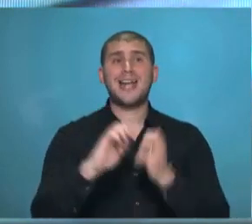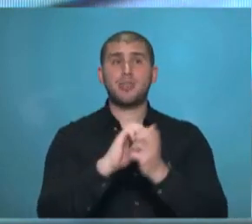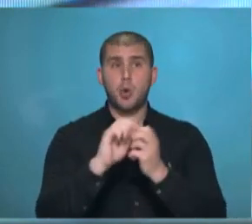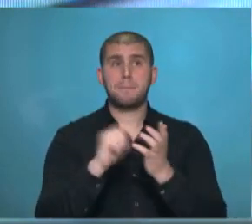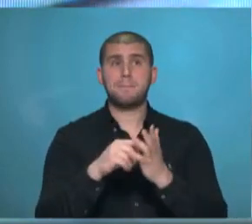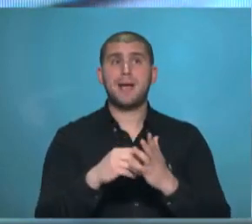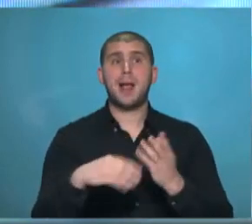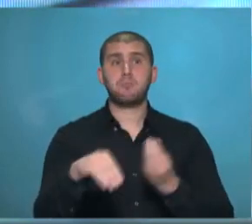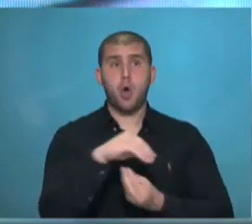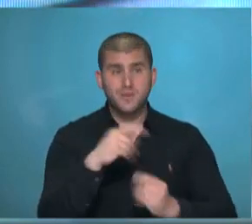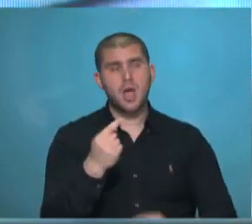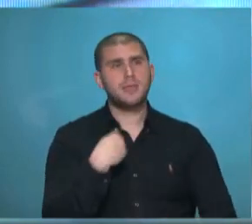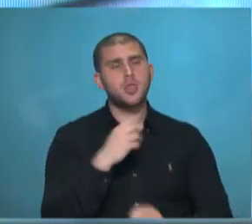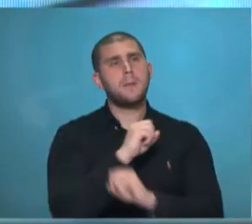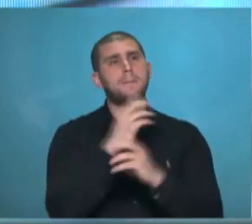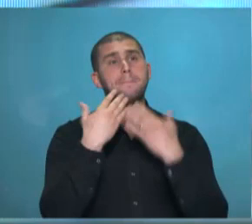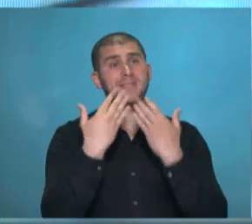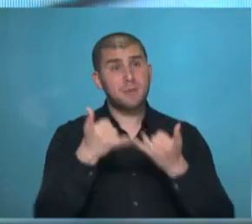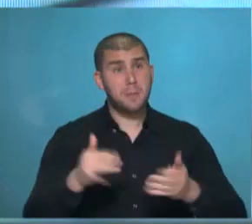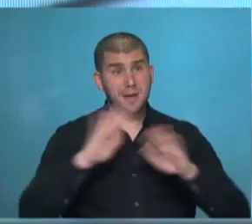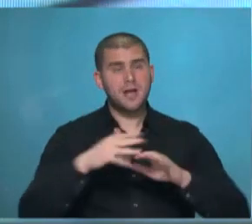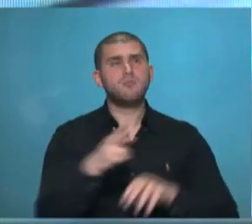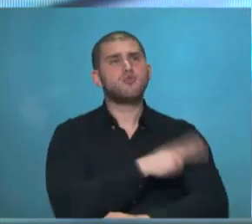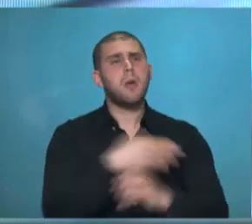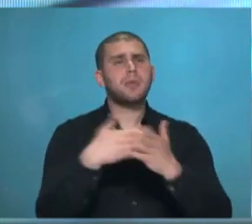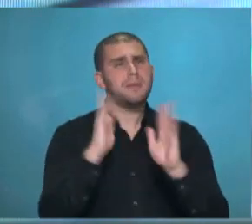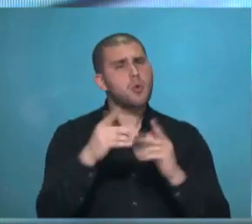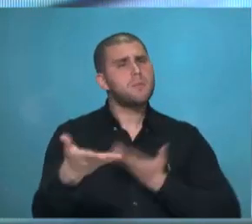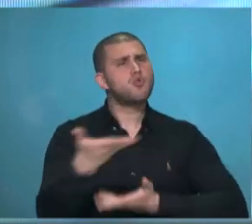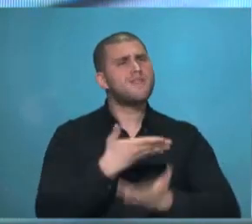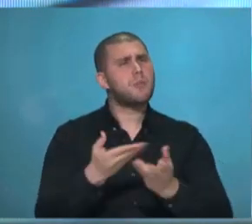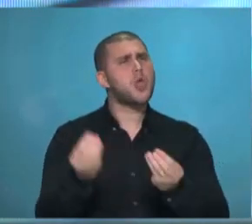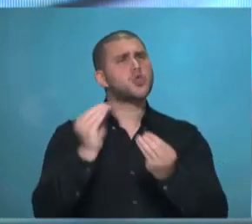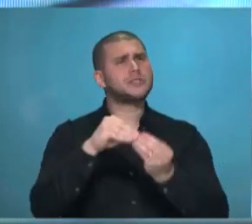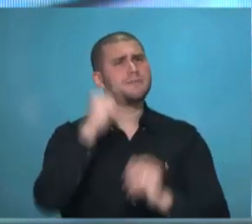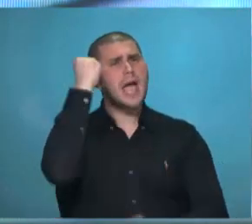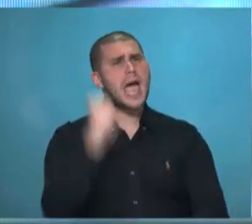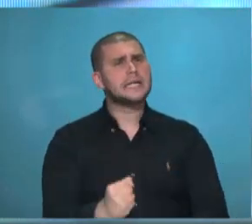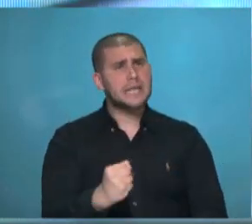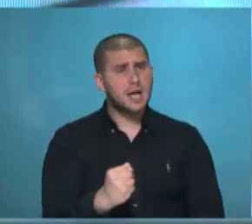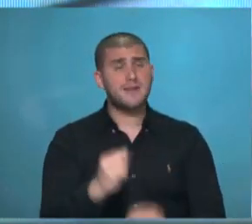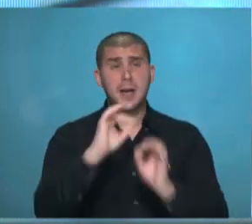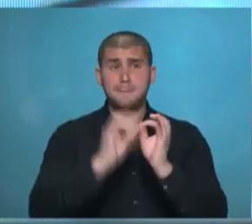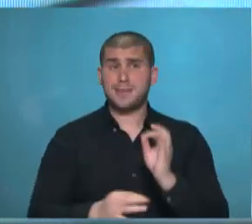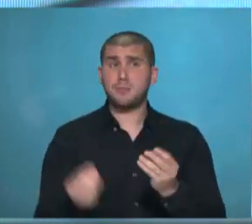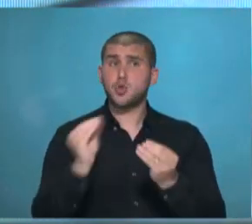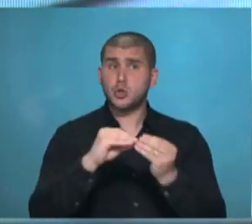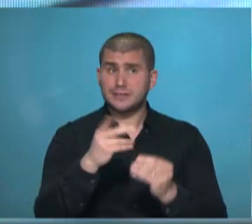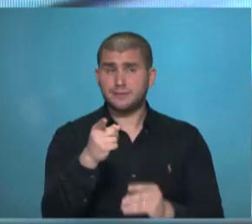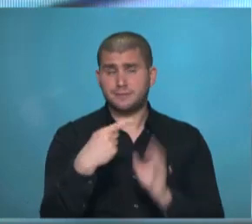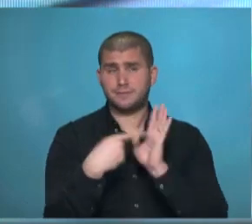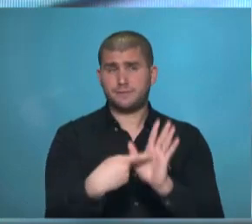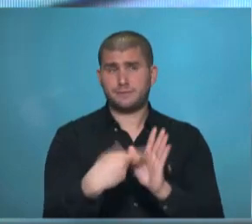למעורבותם. הערב אנחנו מדווחים כי המשטרה בודקת אם היו משתפי פעולה נוספים ברצח הזה. ואת הפרטים הנוספים מביאה